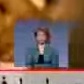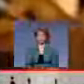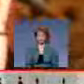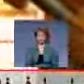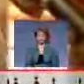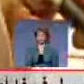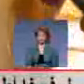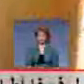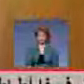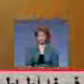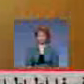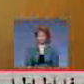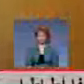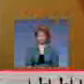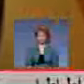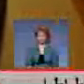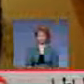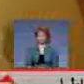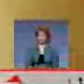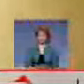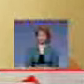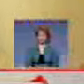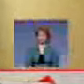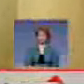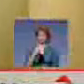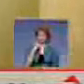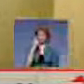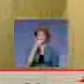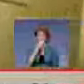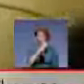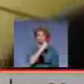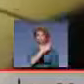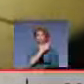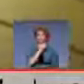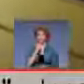المطبخ حتى نفس الريحه موجوده حضرتك مش عاوز اروح